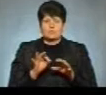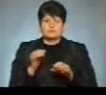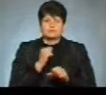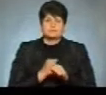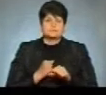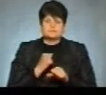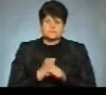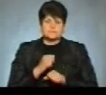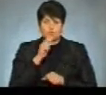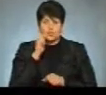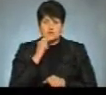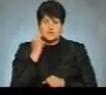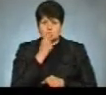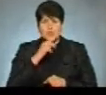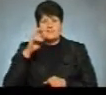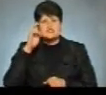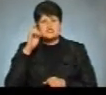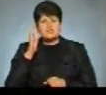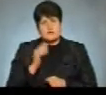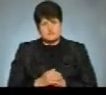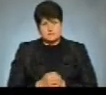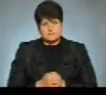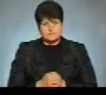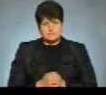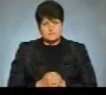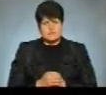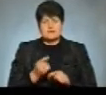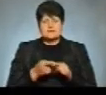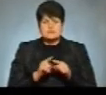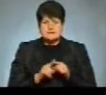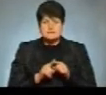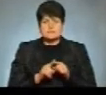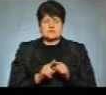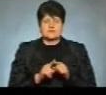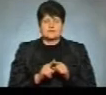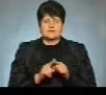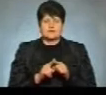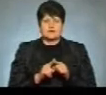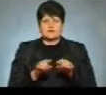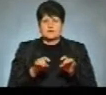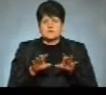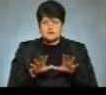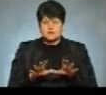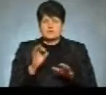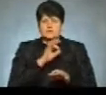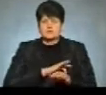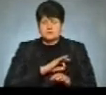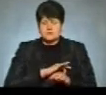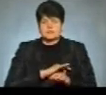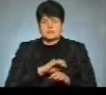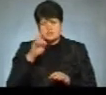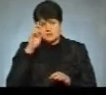функціонування української мови як державної. Тобто регулюється використання державної мови в сферах,